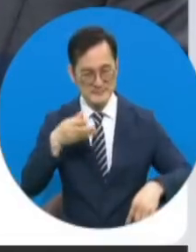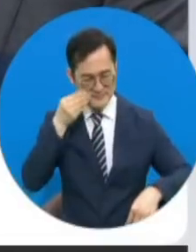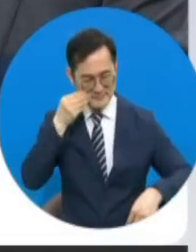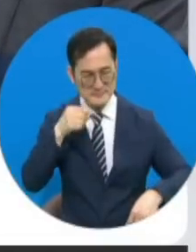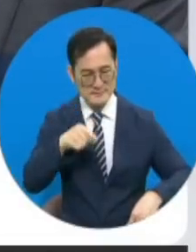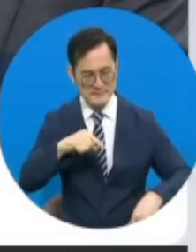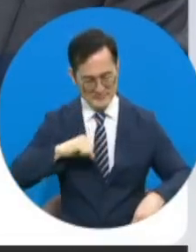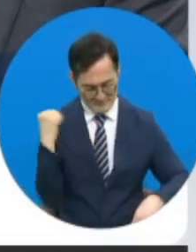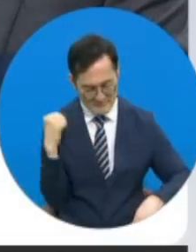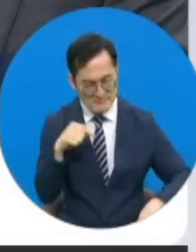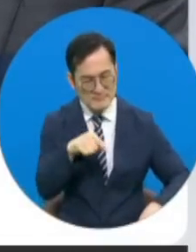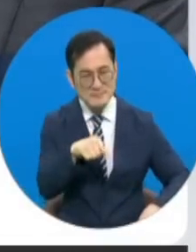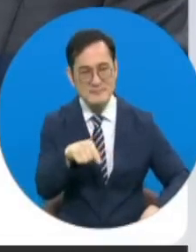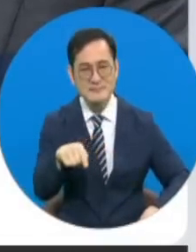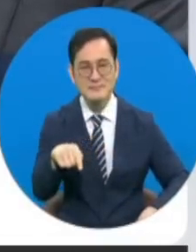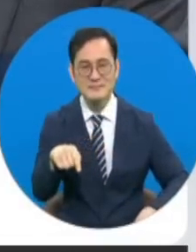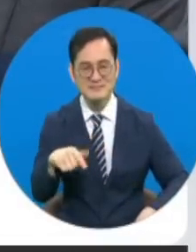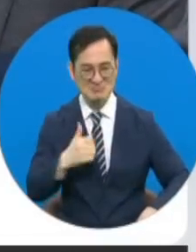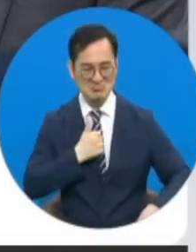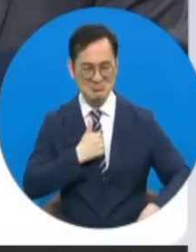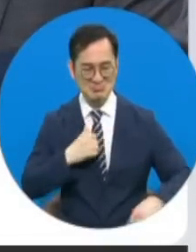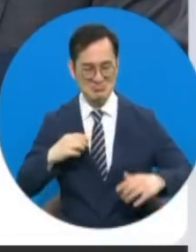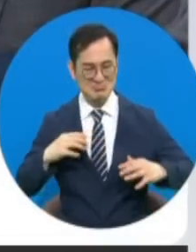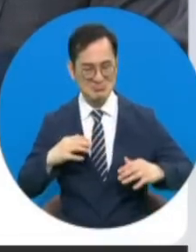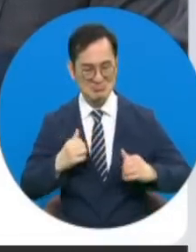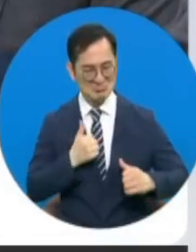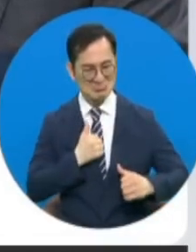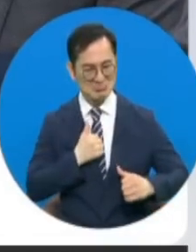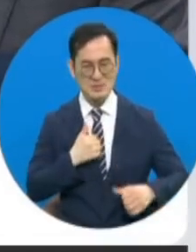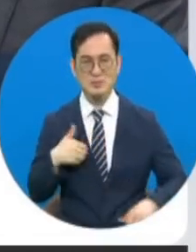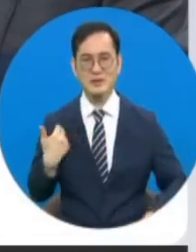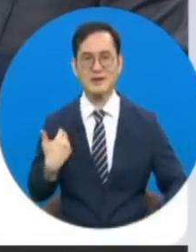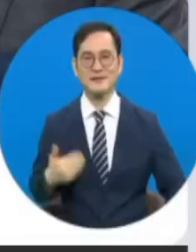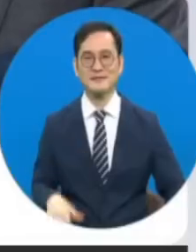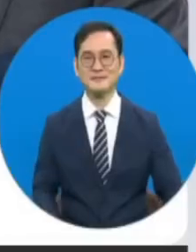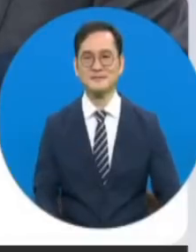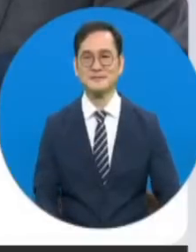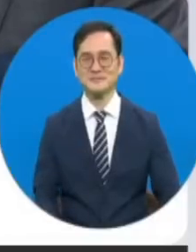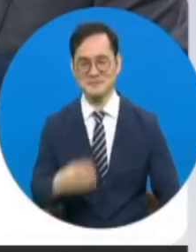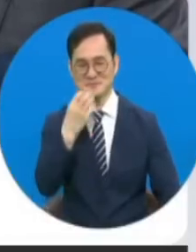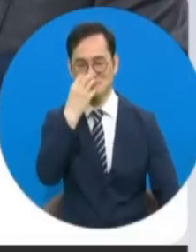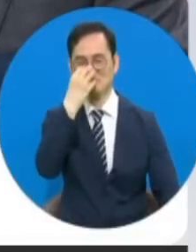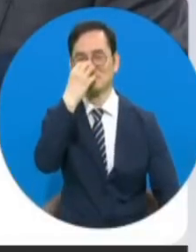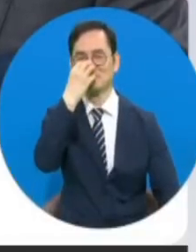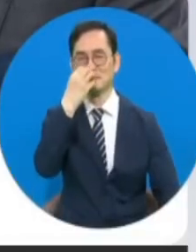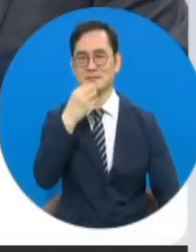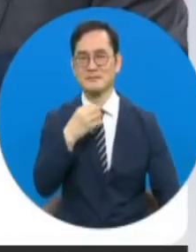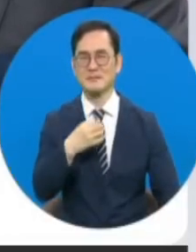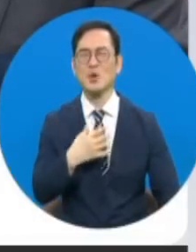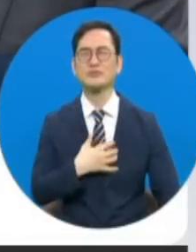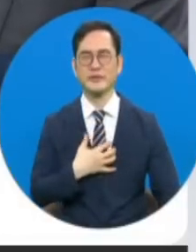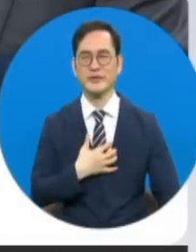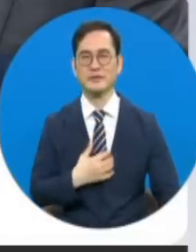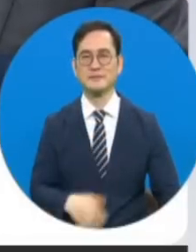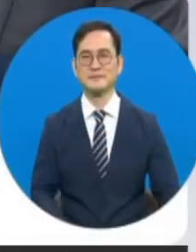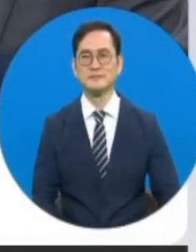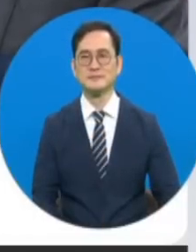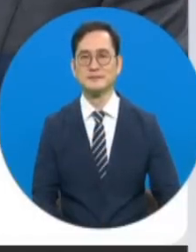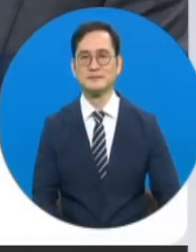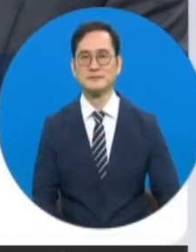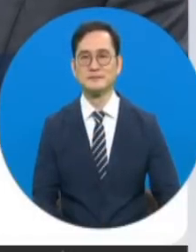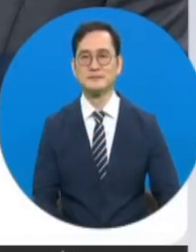뭐 후원금이 찬데 됐으면 감사하다고 생각해야 됩니다만은 실제로 그것에 대한